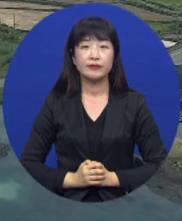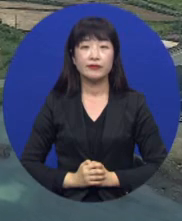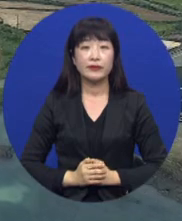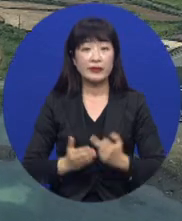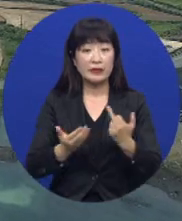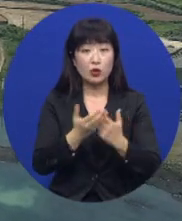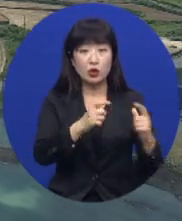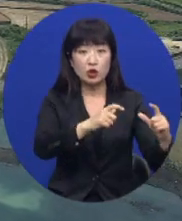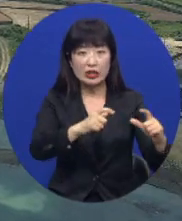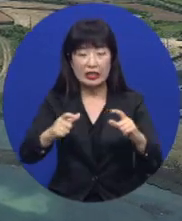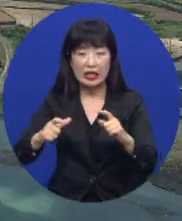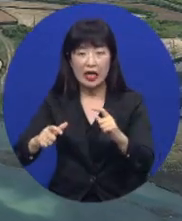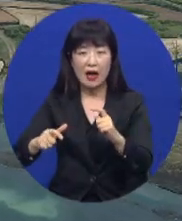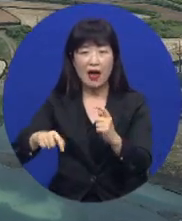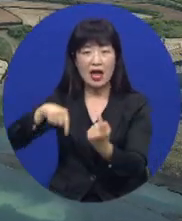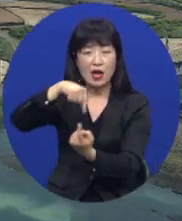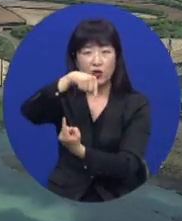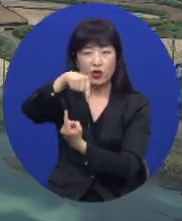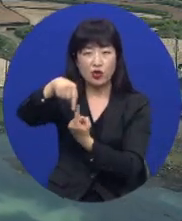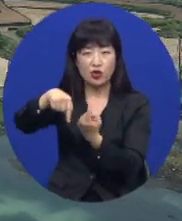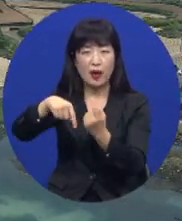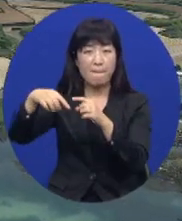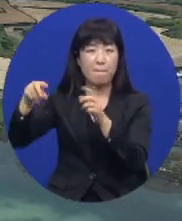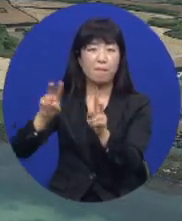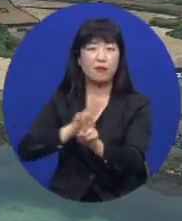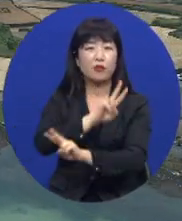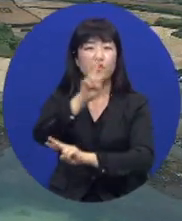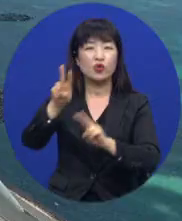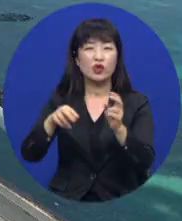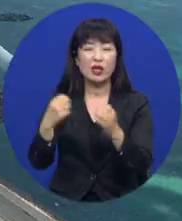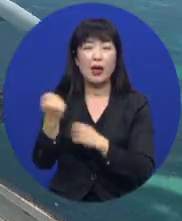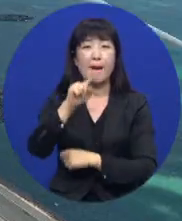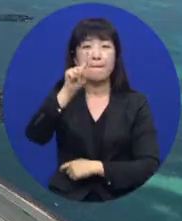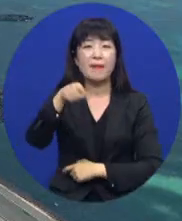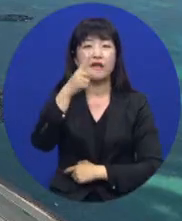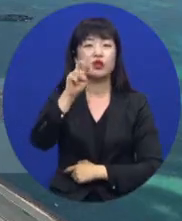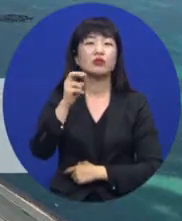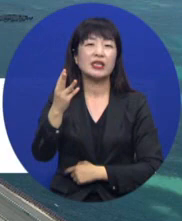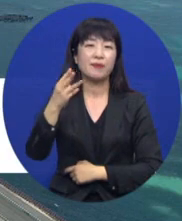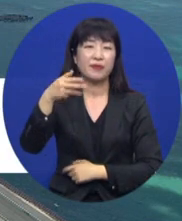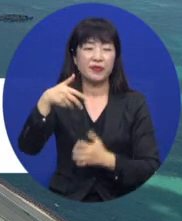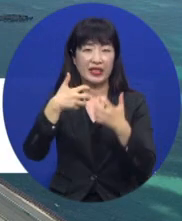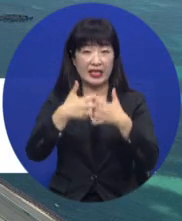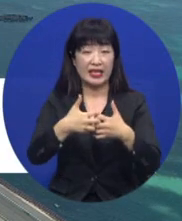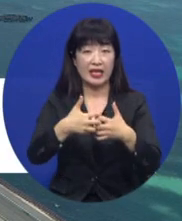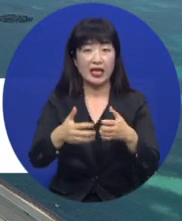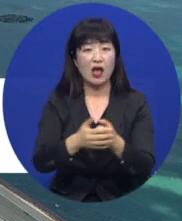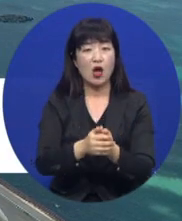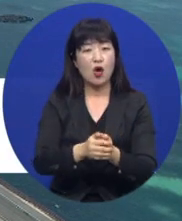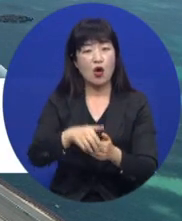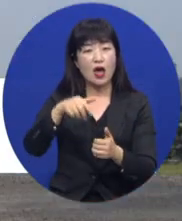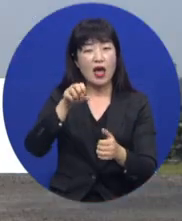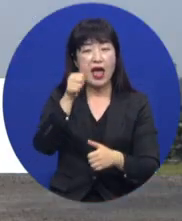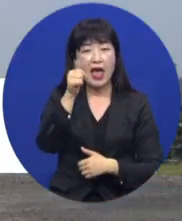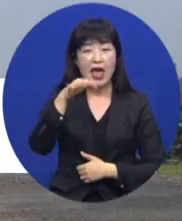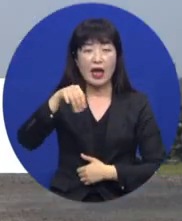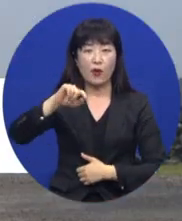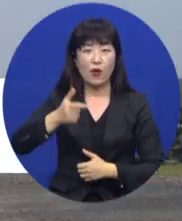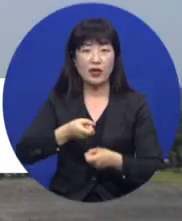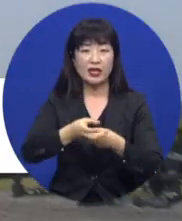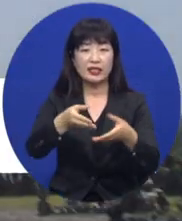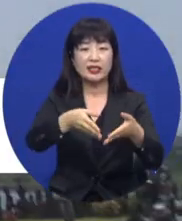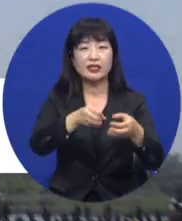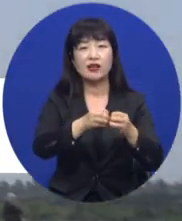제주지역에서 가동중 이 풍력발전기는 백수 물 3기 지난 1997년 9자 어페어 언니의 첫 설치를